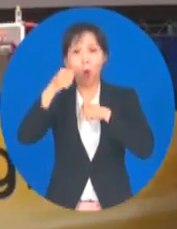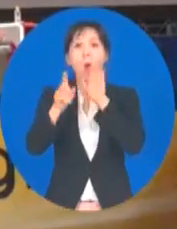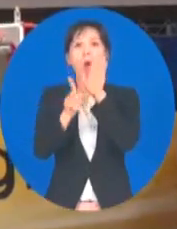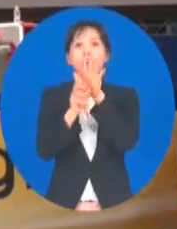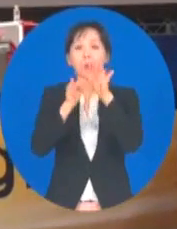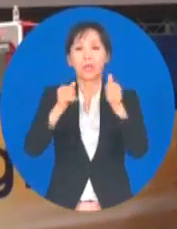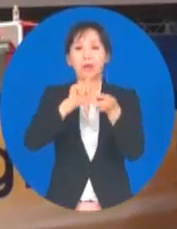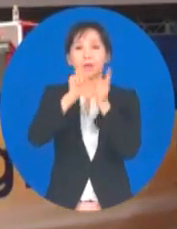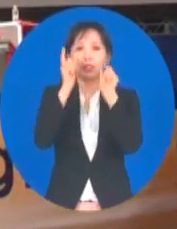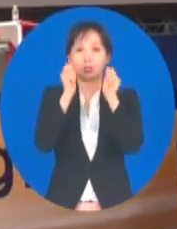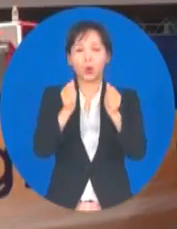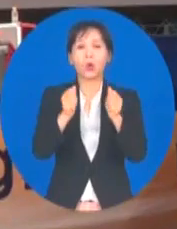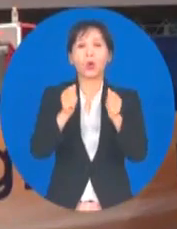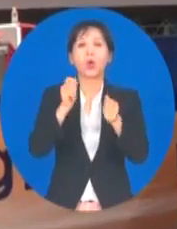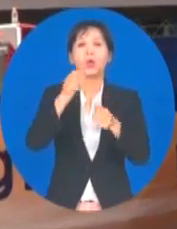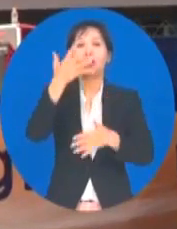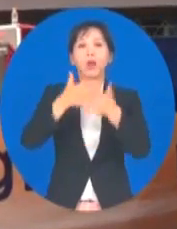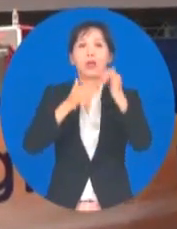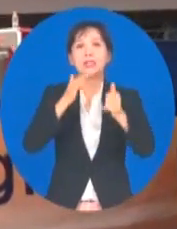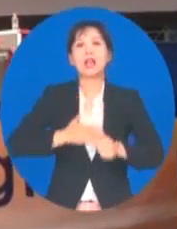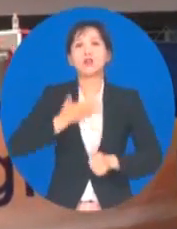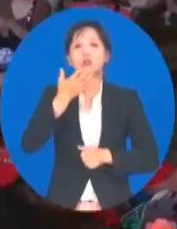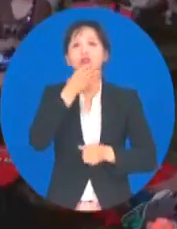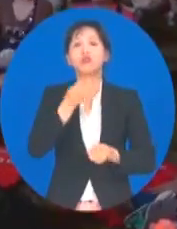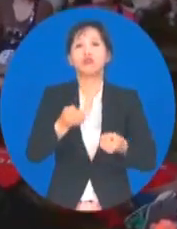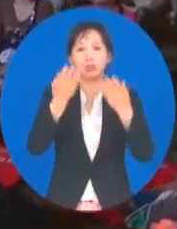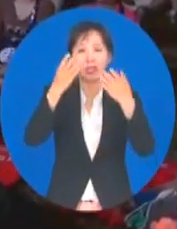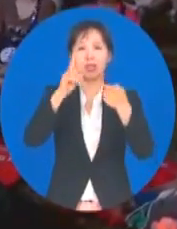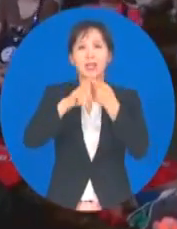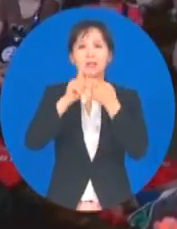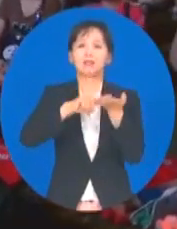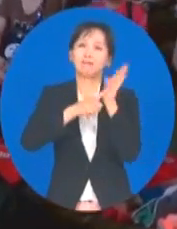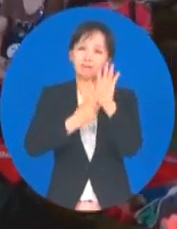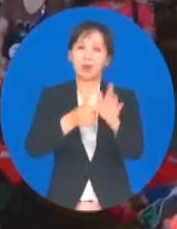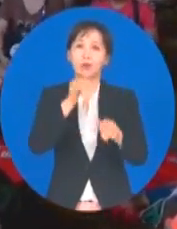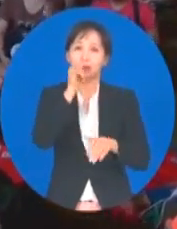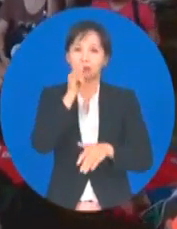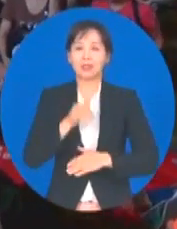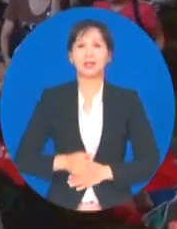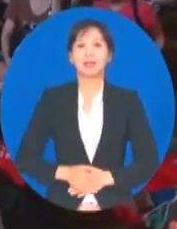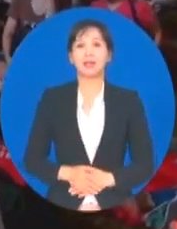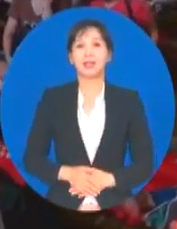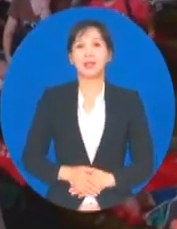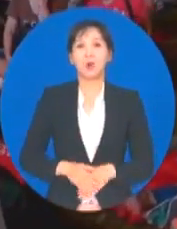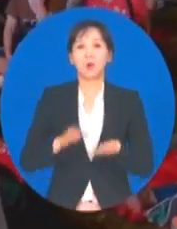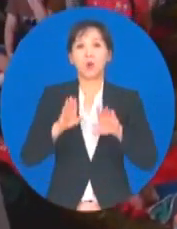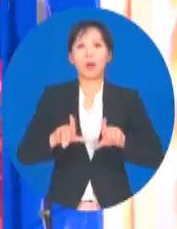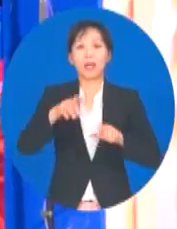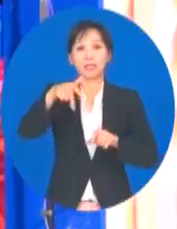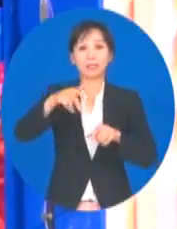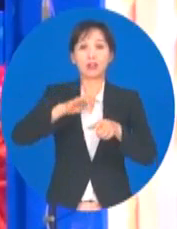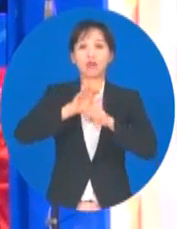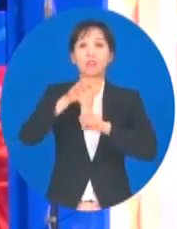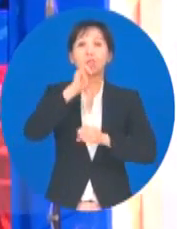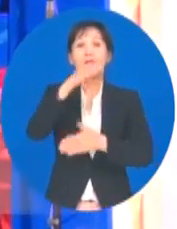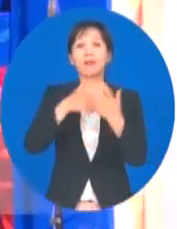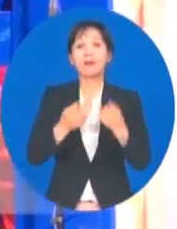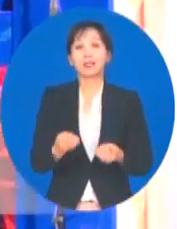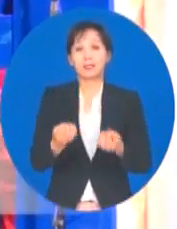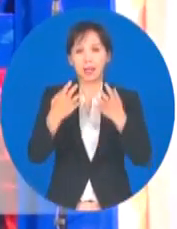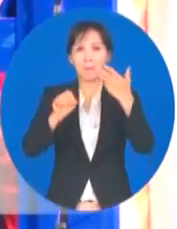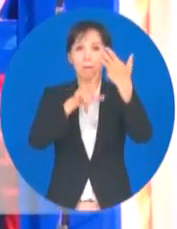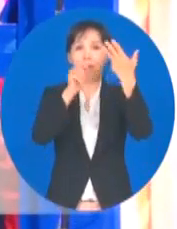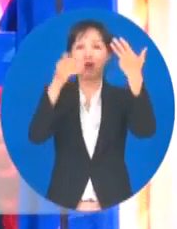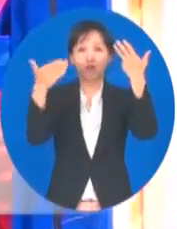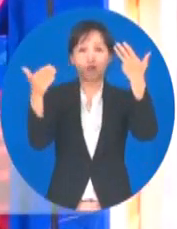위촉하여 관객들에게 영화제를 알리고 축제 분위기를 고조시켜 왔습니다. 올해